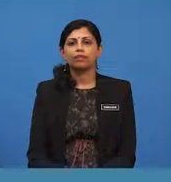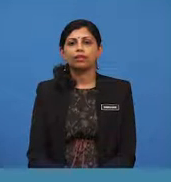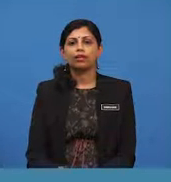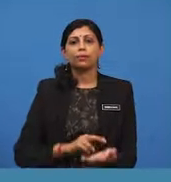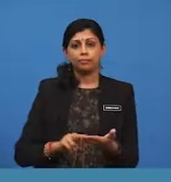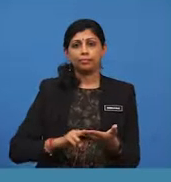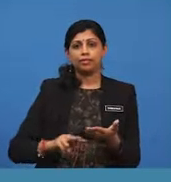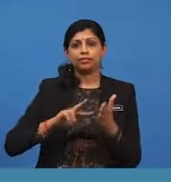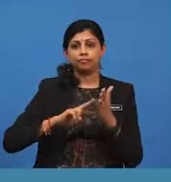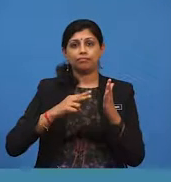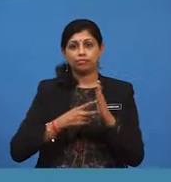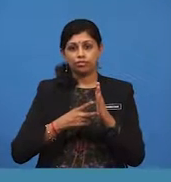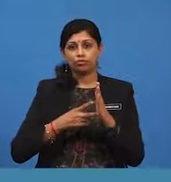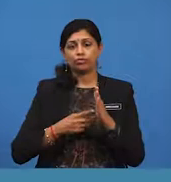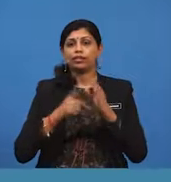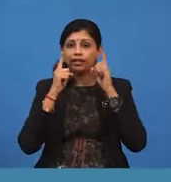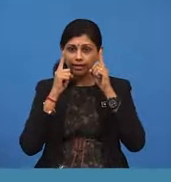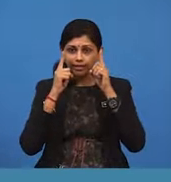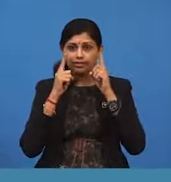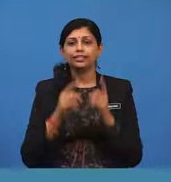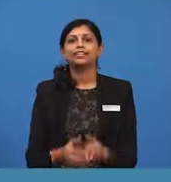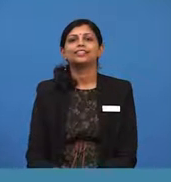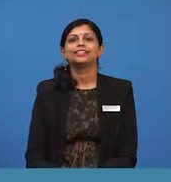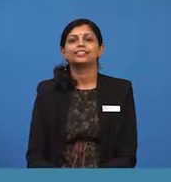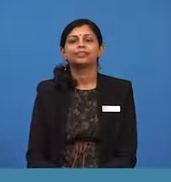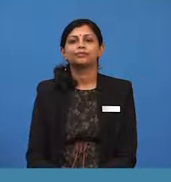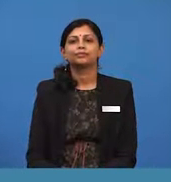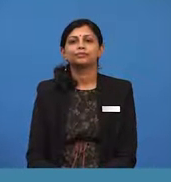pemotongan fluks magnet oleh konduktor tersebut.